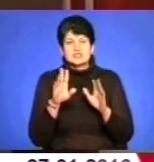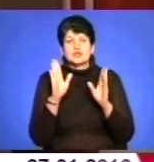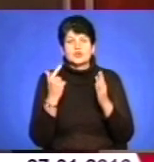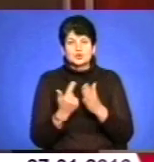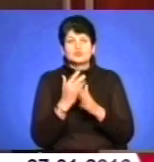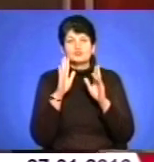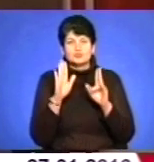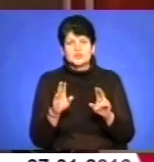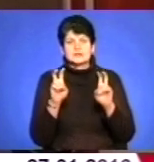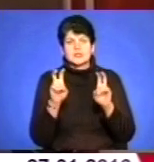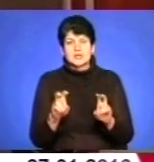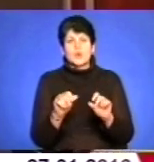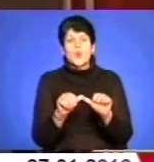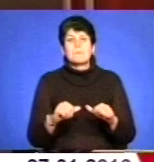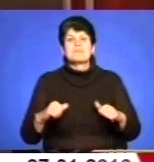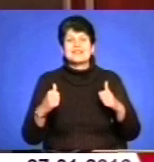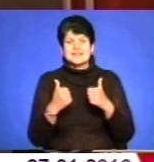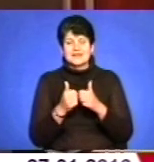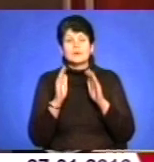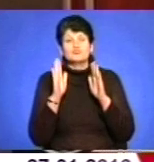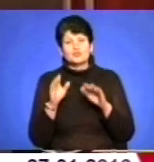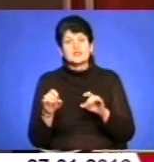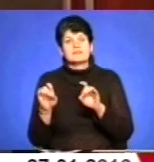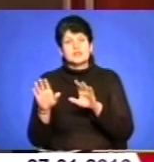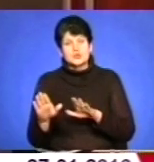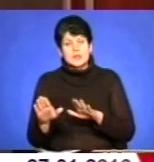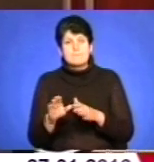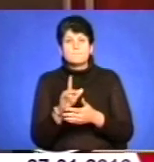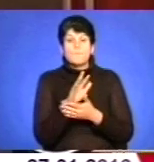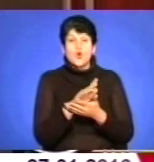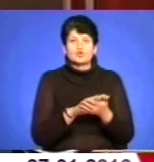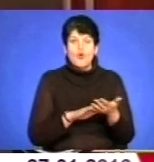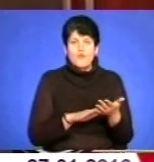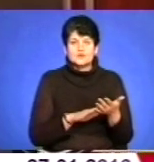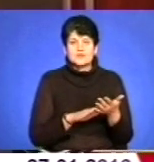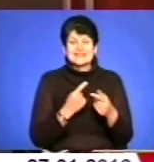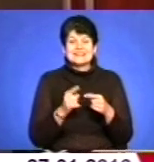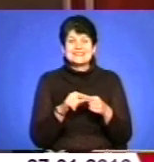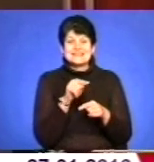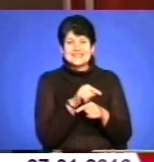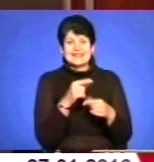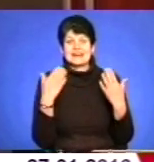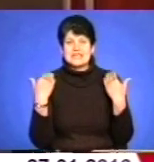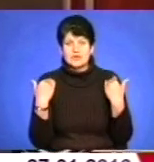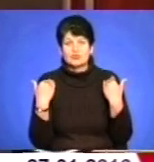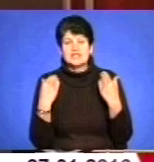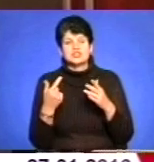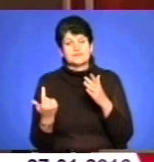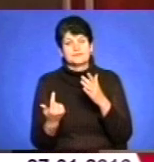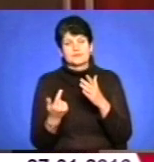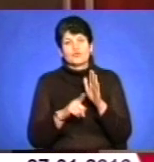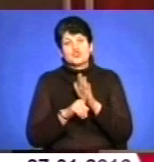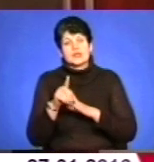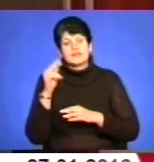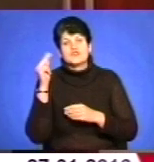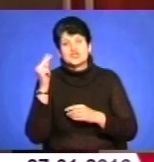знову техногенна комісія, яка буде вирішувати, чи продовжувати власне ці канікули, чи відновлювати навчання